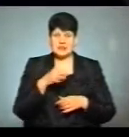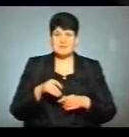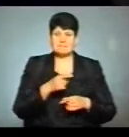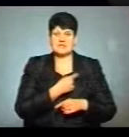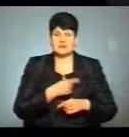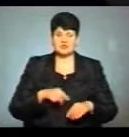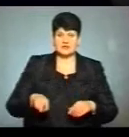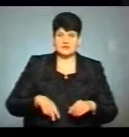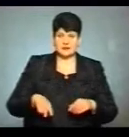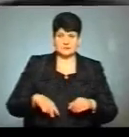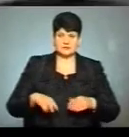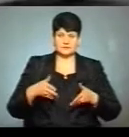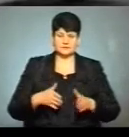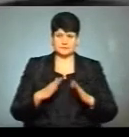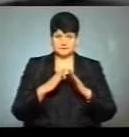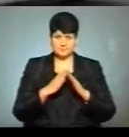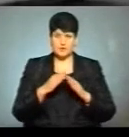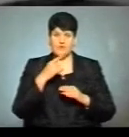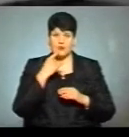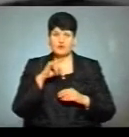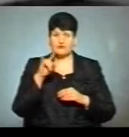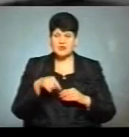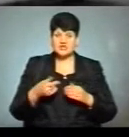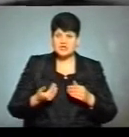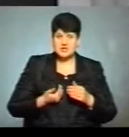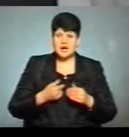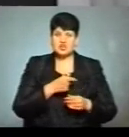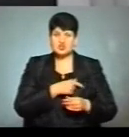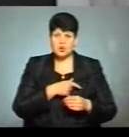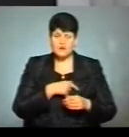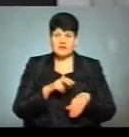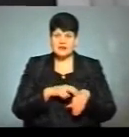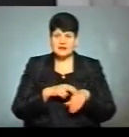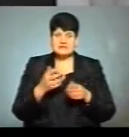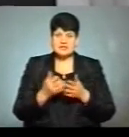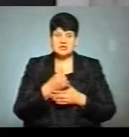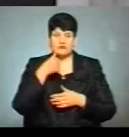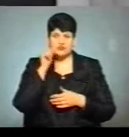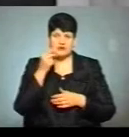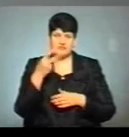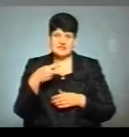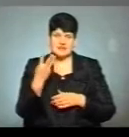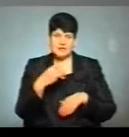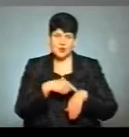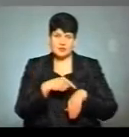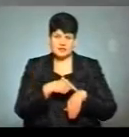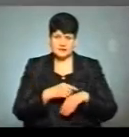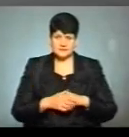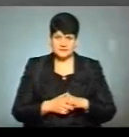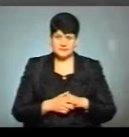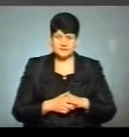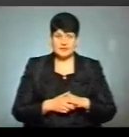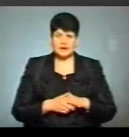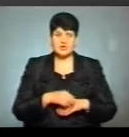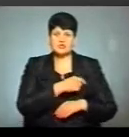директорка пологового Ольга Сидорчук. Каже, у вікні життя чергові лікарі знайшли дівчинку вчора близько 23-ї години. Черговий медичний